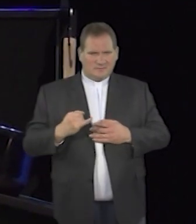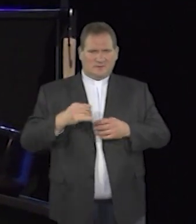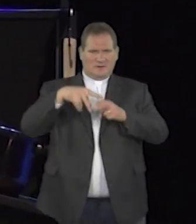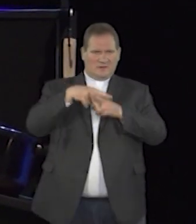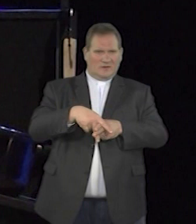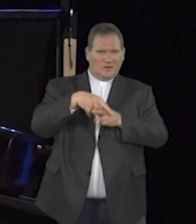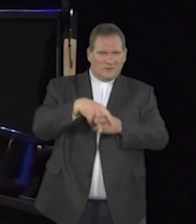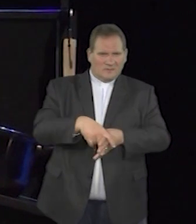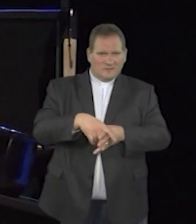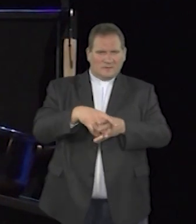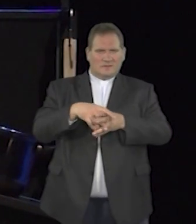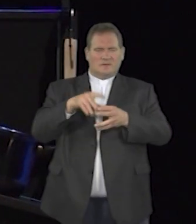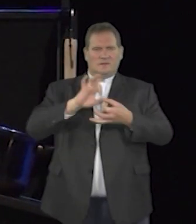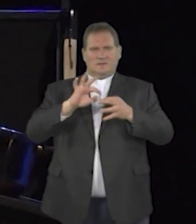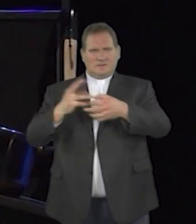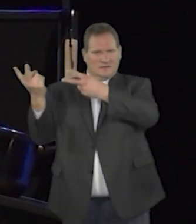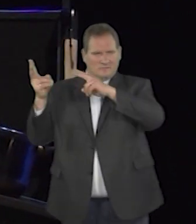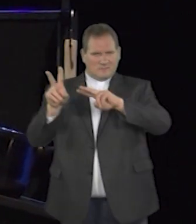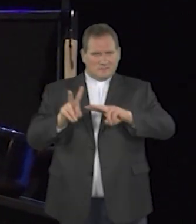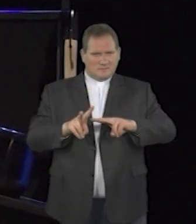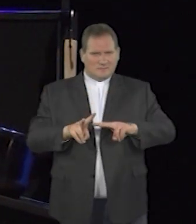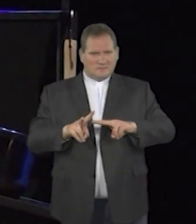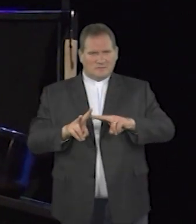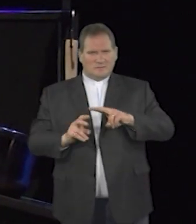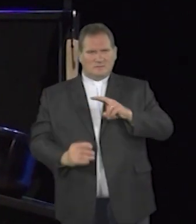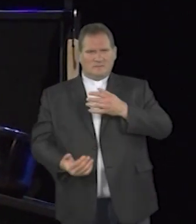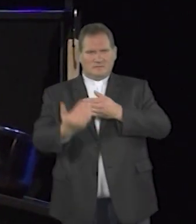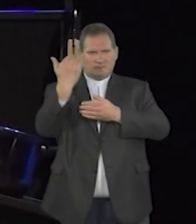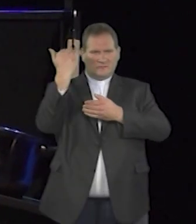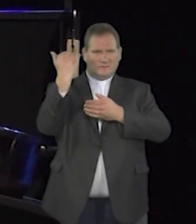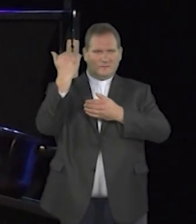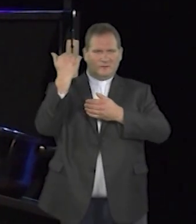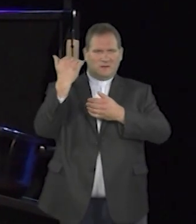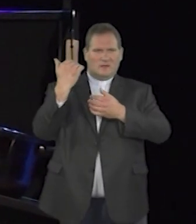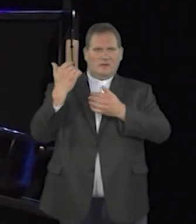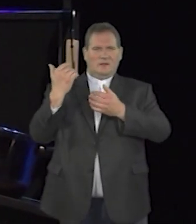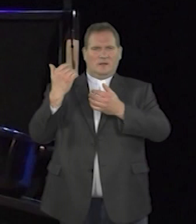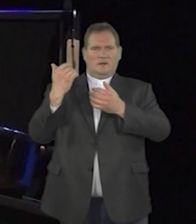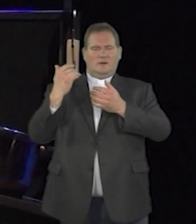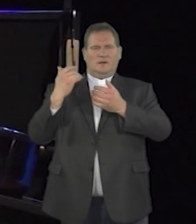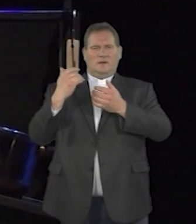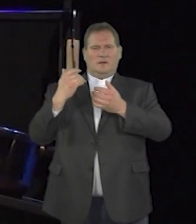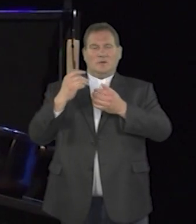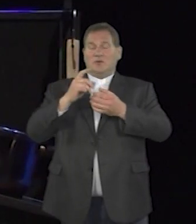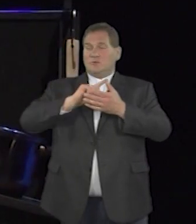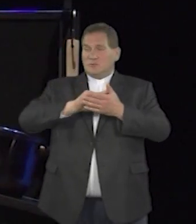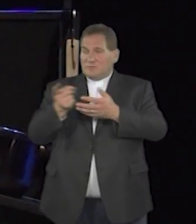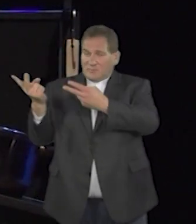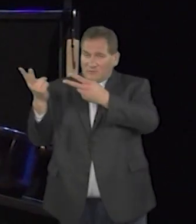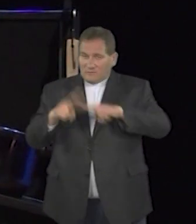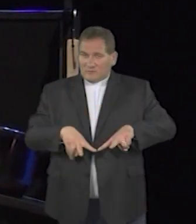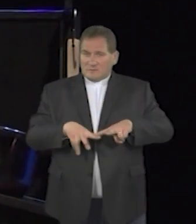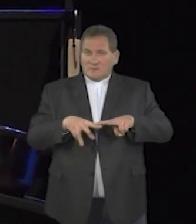gwiezdna zorza zawróciła i obrała na zachód kierunek. Lalo, chwila wrócę.